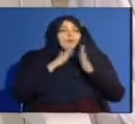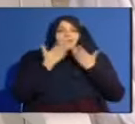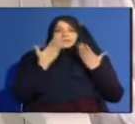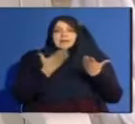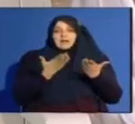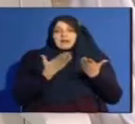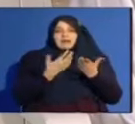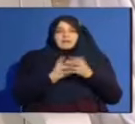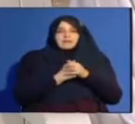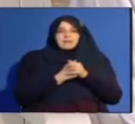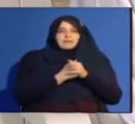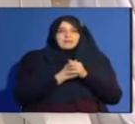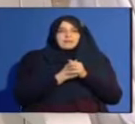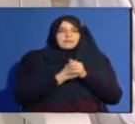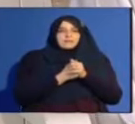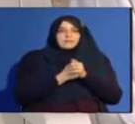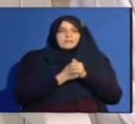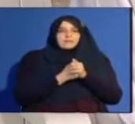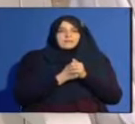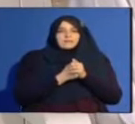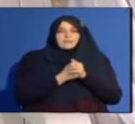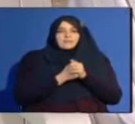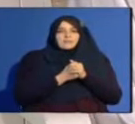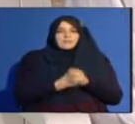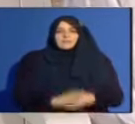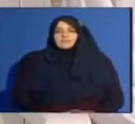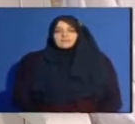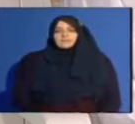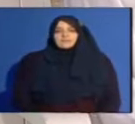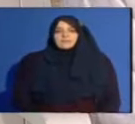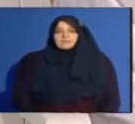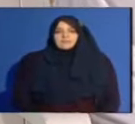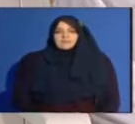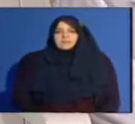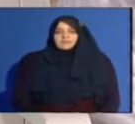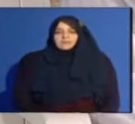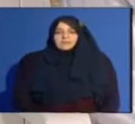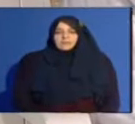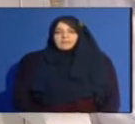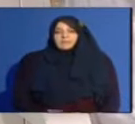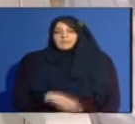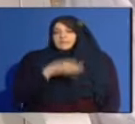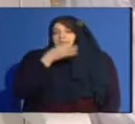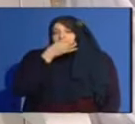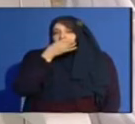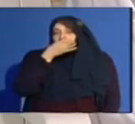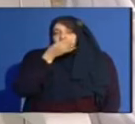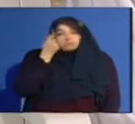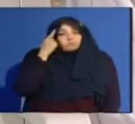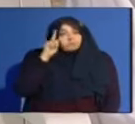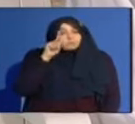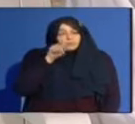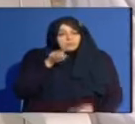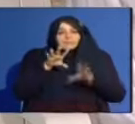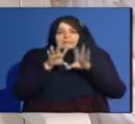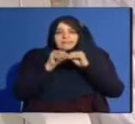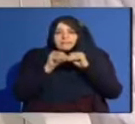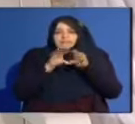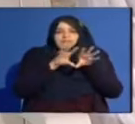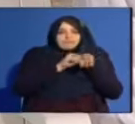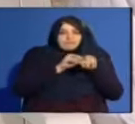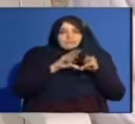عبر جميع الوسائل المختلفة. لذلك يعني وجود هذه الأسر،